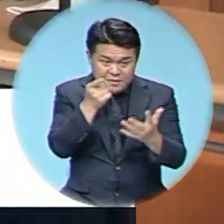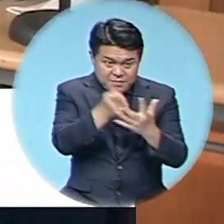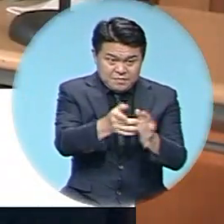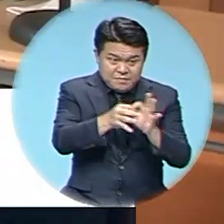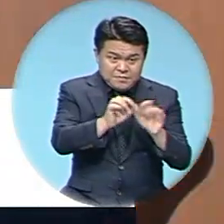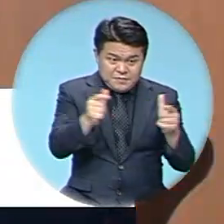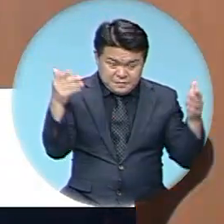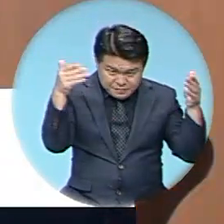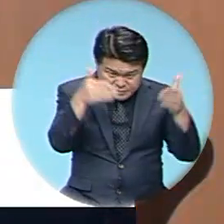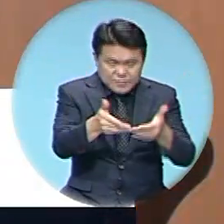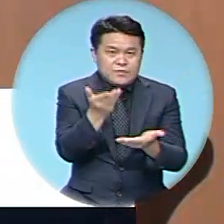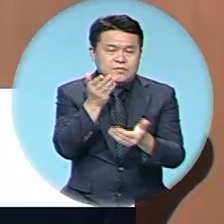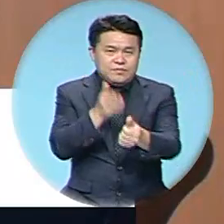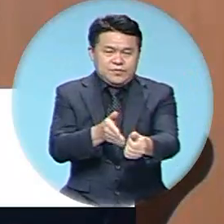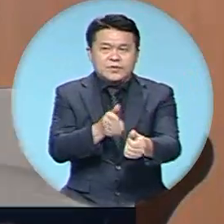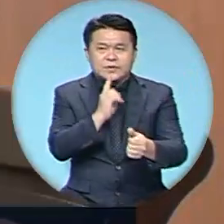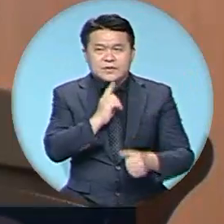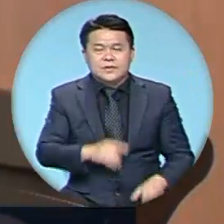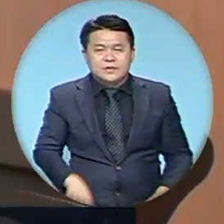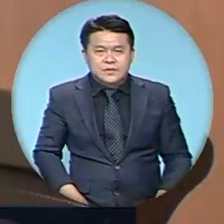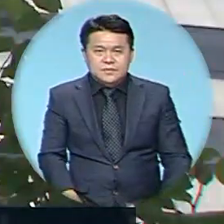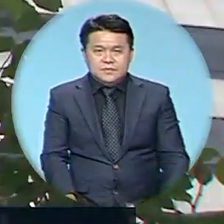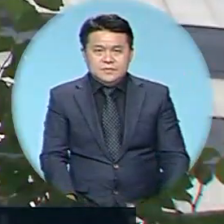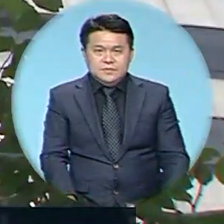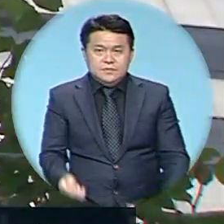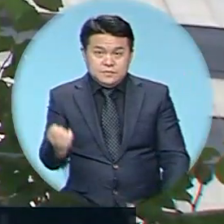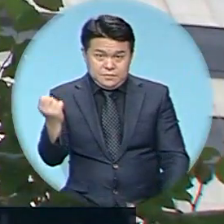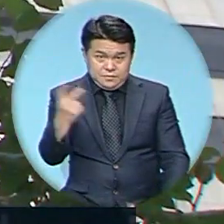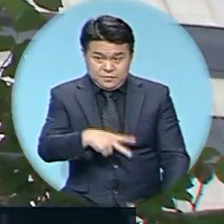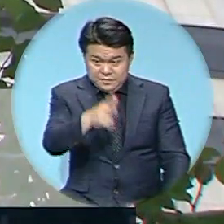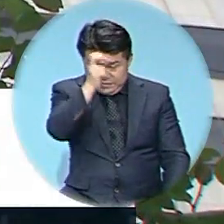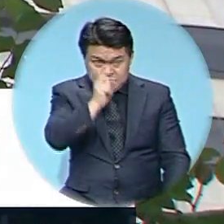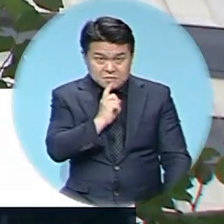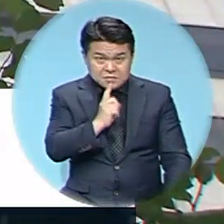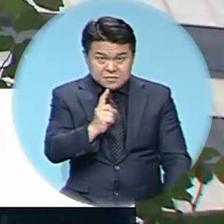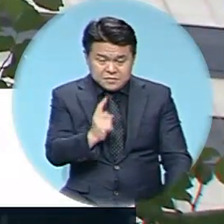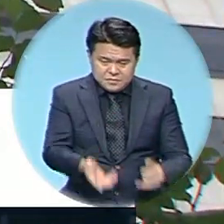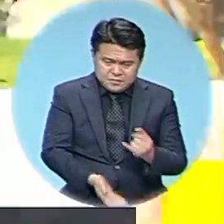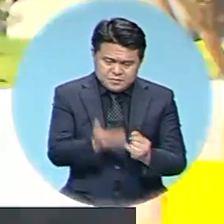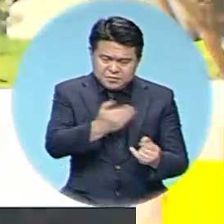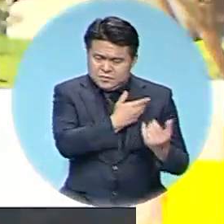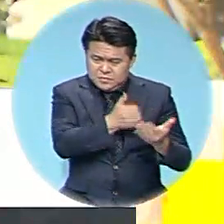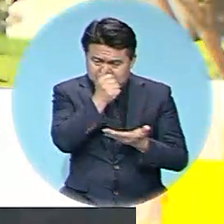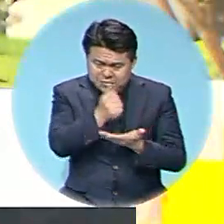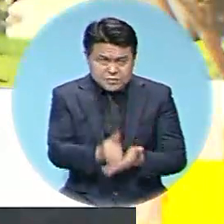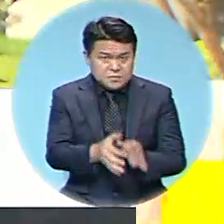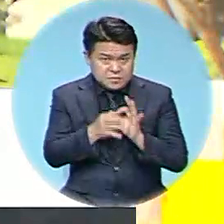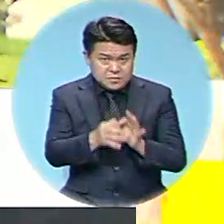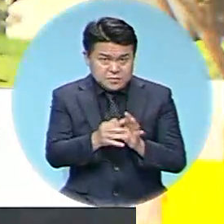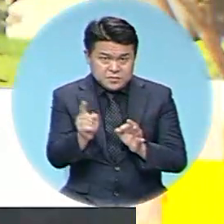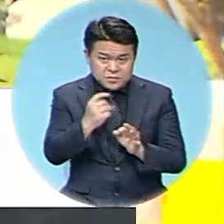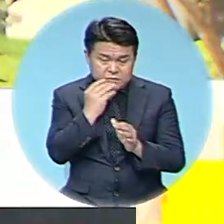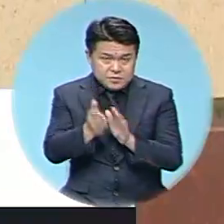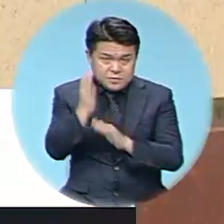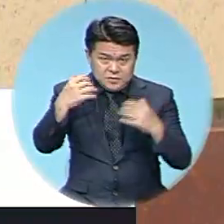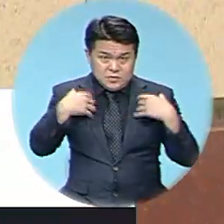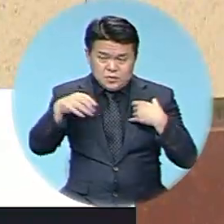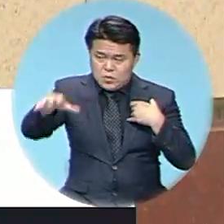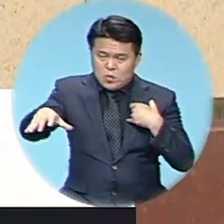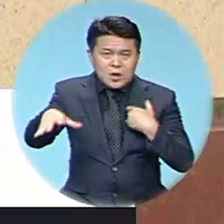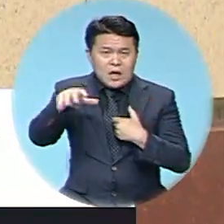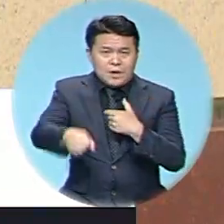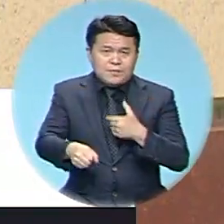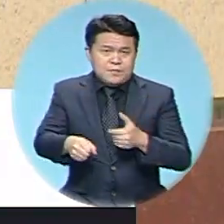집중해 주시길 부탁한다고 전했습니다. 한편 경찰은 성추행 방임 사건과 관련해 서울시청 청사에 대한